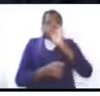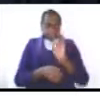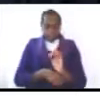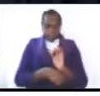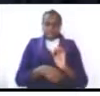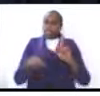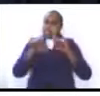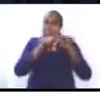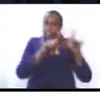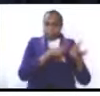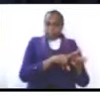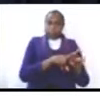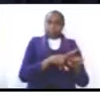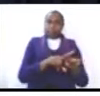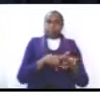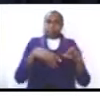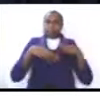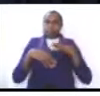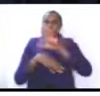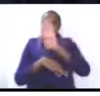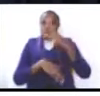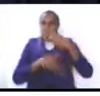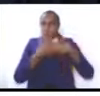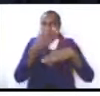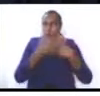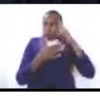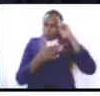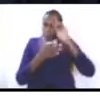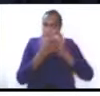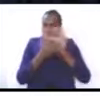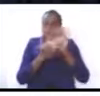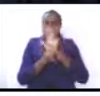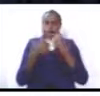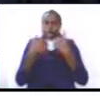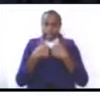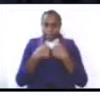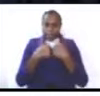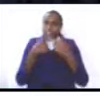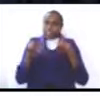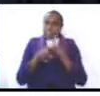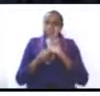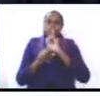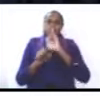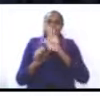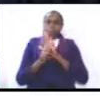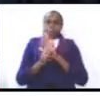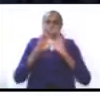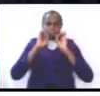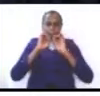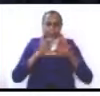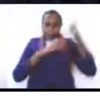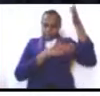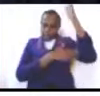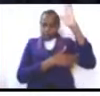Na watu wako ewe Bwana wamekuwa waaminifu, na umewaahidia baraka